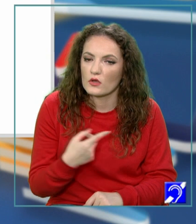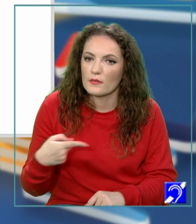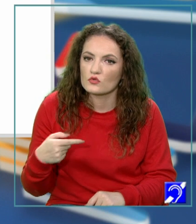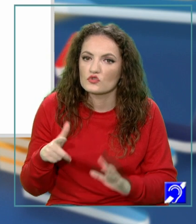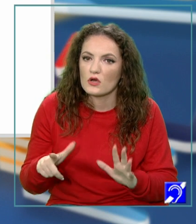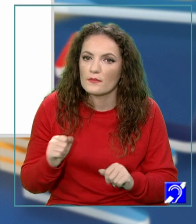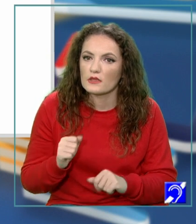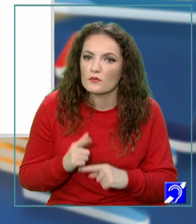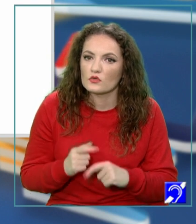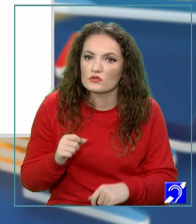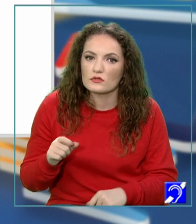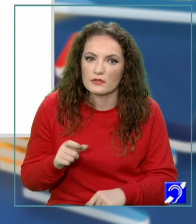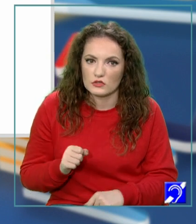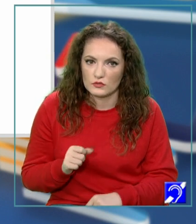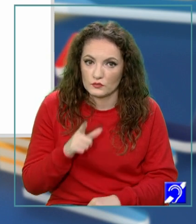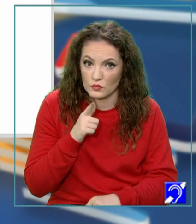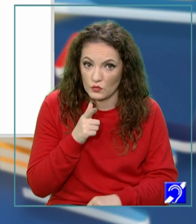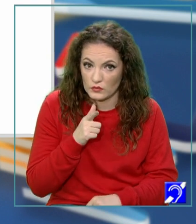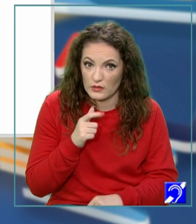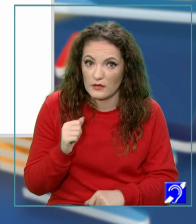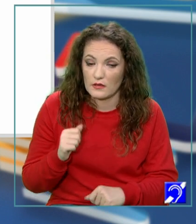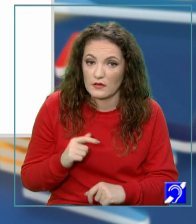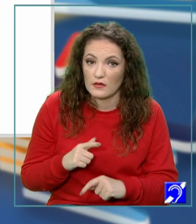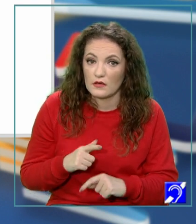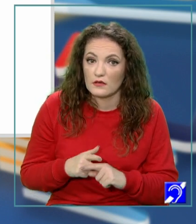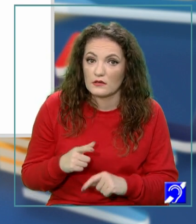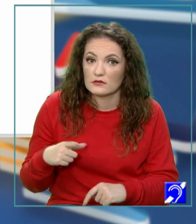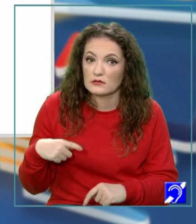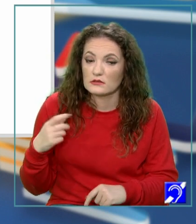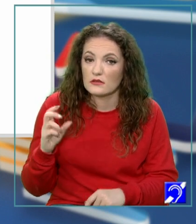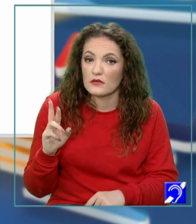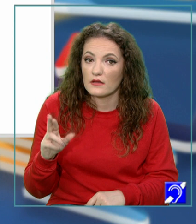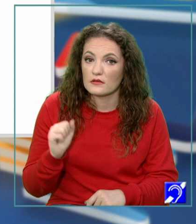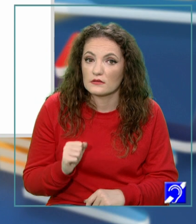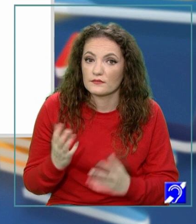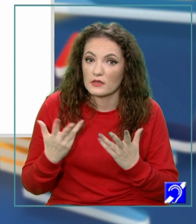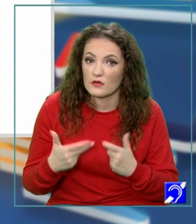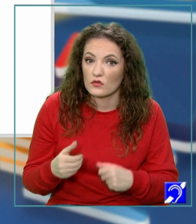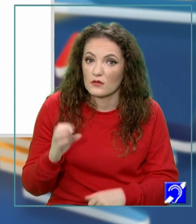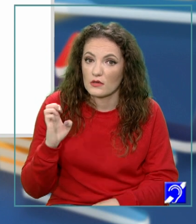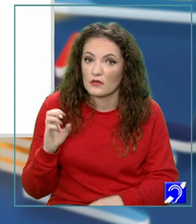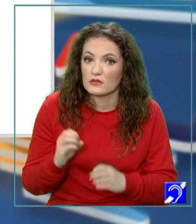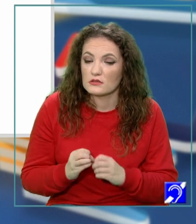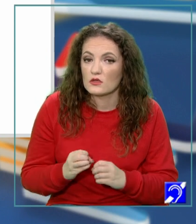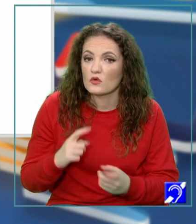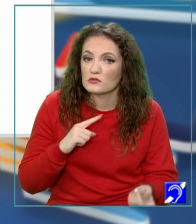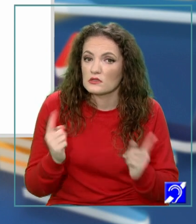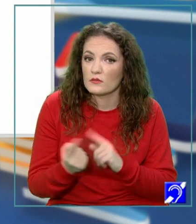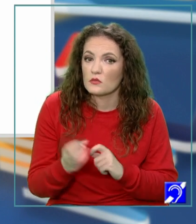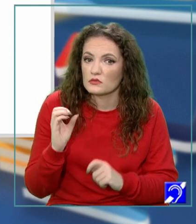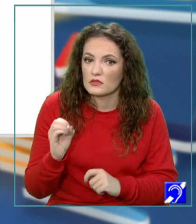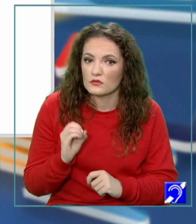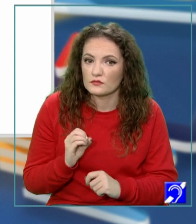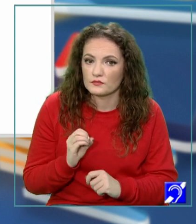care n-am folosit-o deloc, înseamnă că în locul lui x voi pune 0. Și voi înlocui și voi obține 0 minus 0 plus